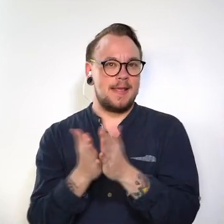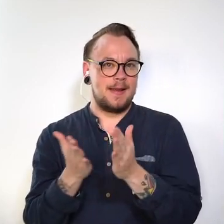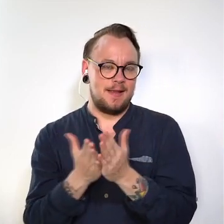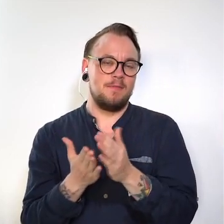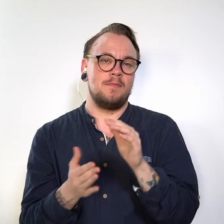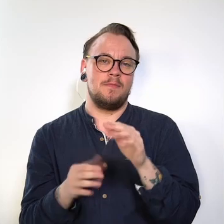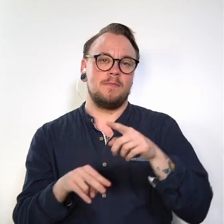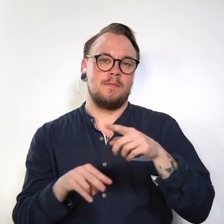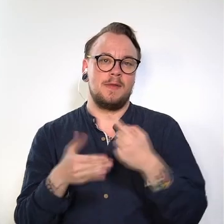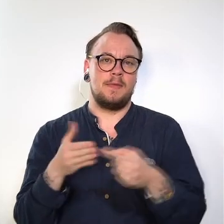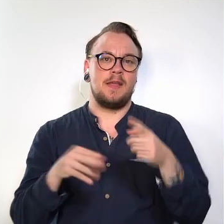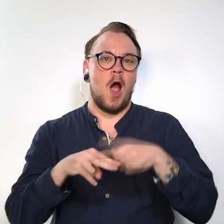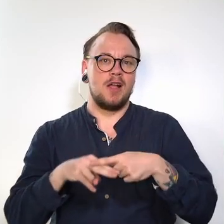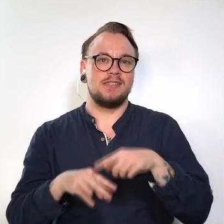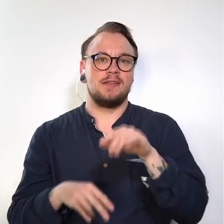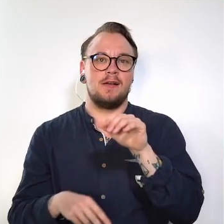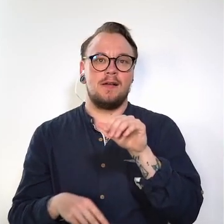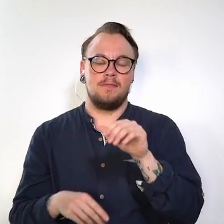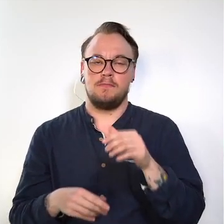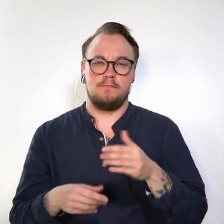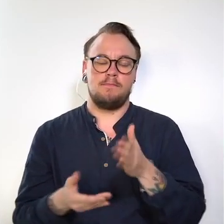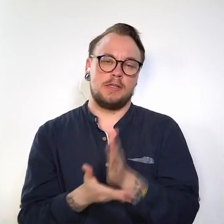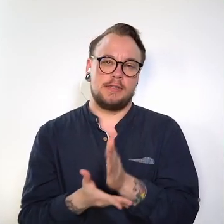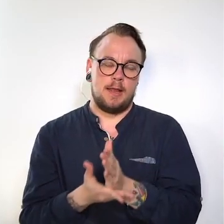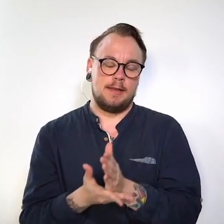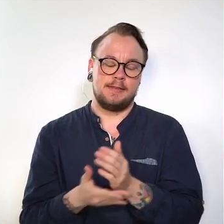Ja sen jälkeen